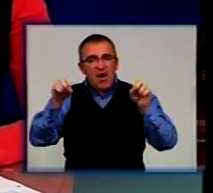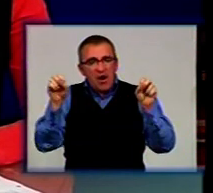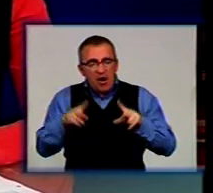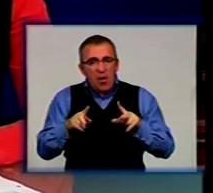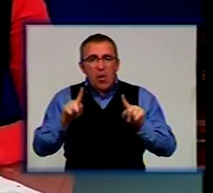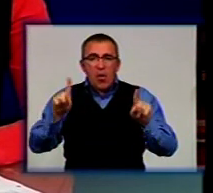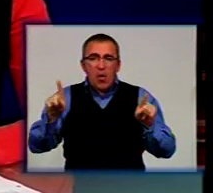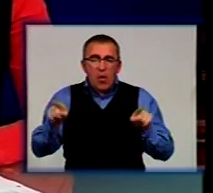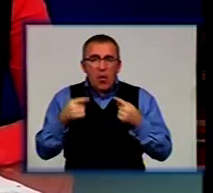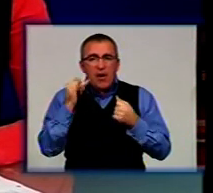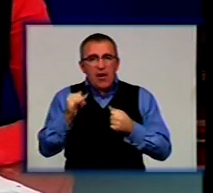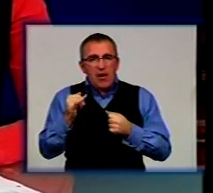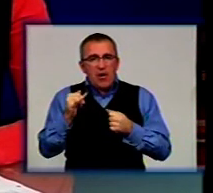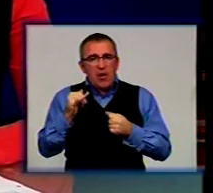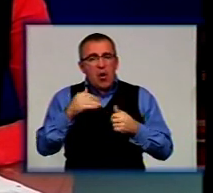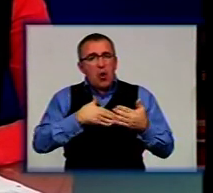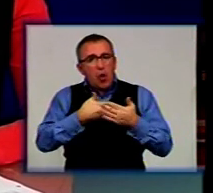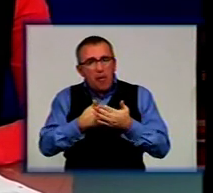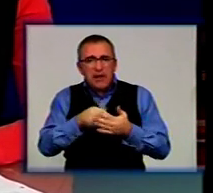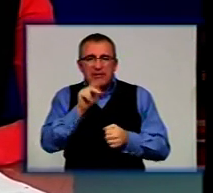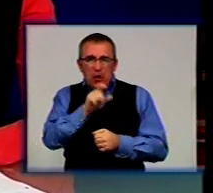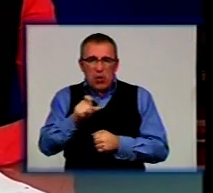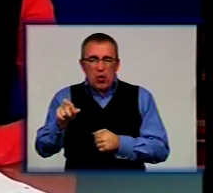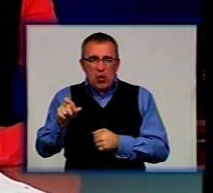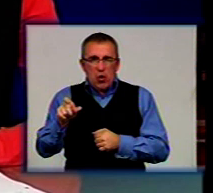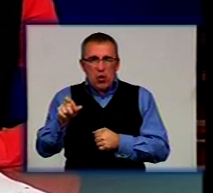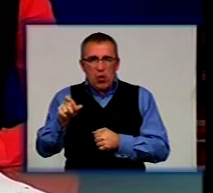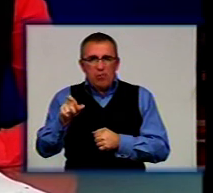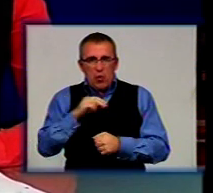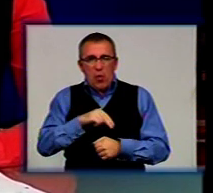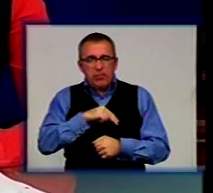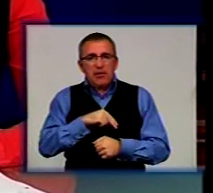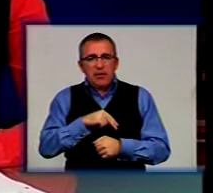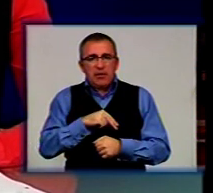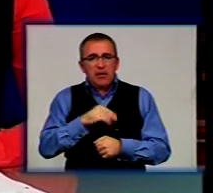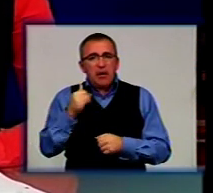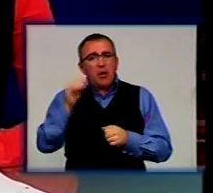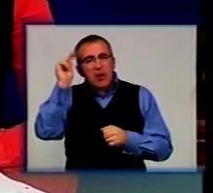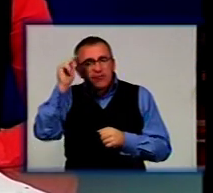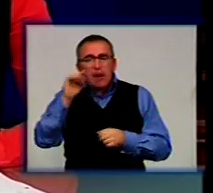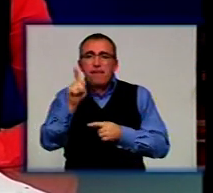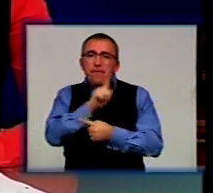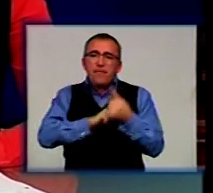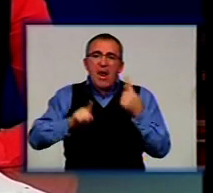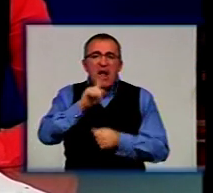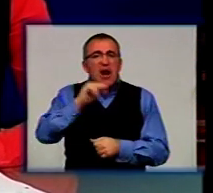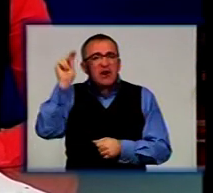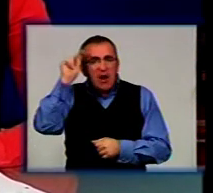організація тимчасових та громадських робіт та інше. Коли говорити про навчання і перенавчання, яких сьогодні